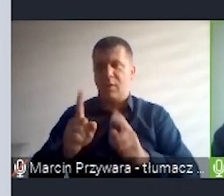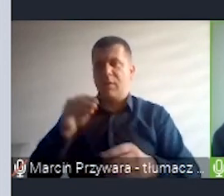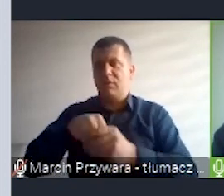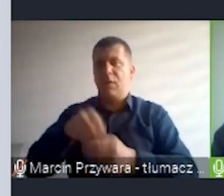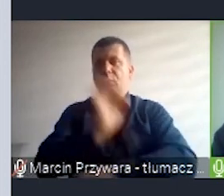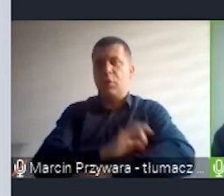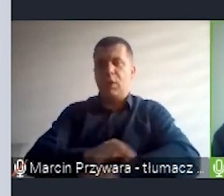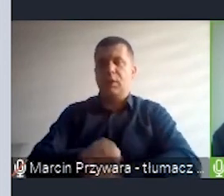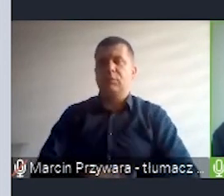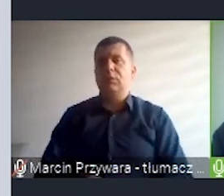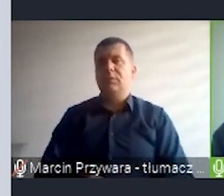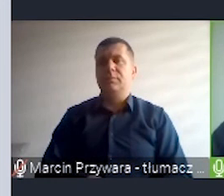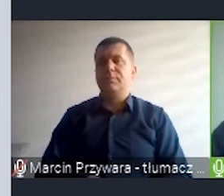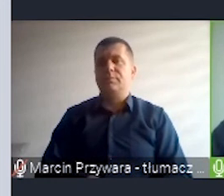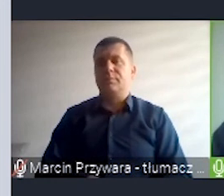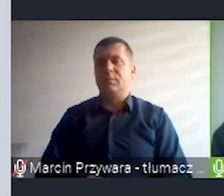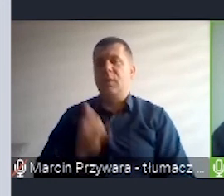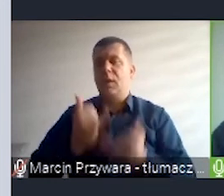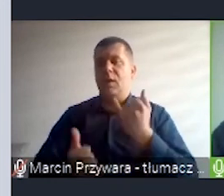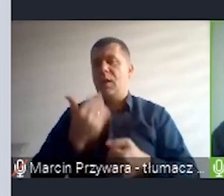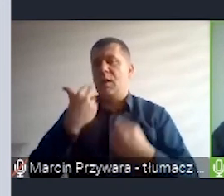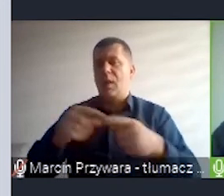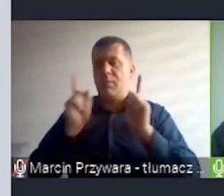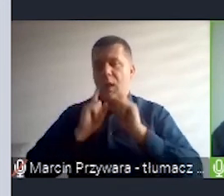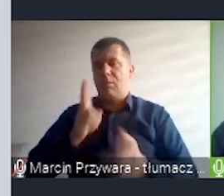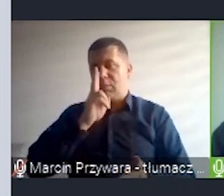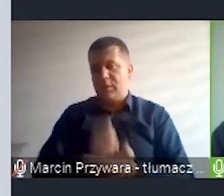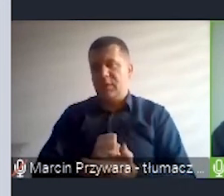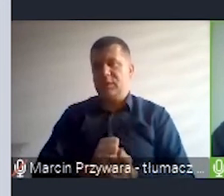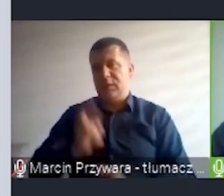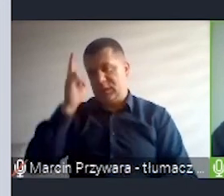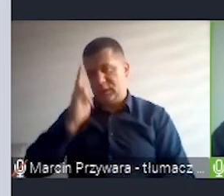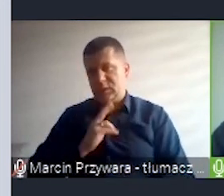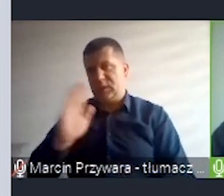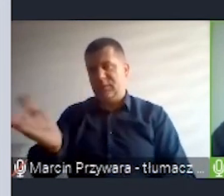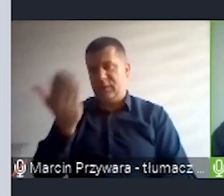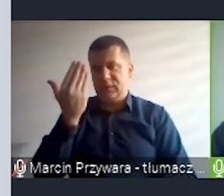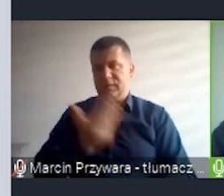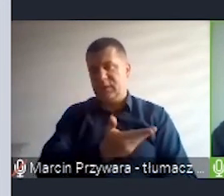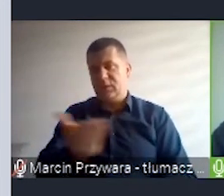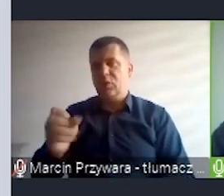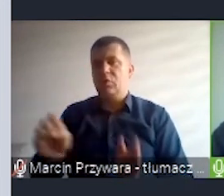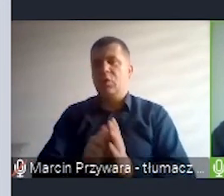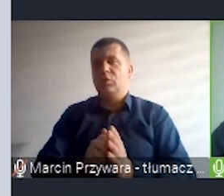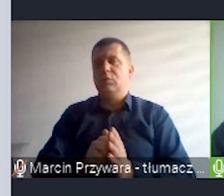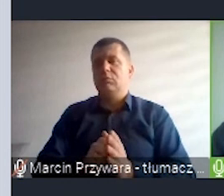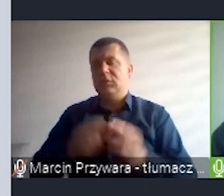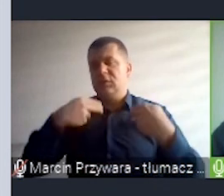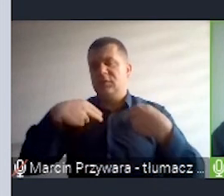projekcie. Jeśli nieprawidłowość się potwierdzi, instytucja wzywa Państwa do zwrotu